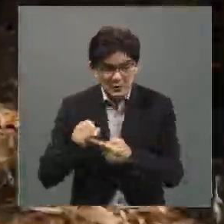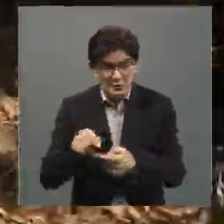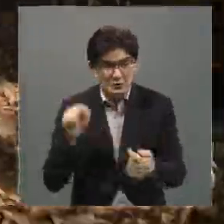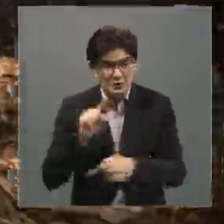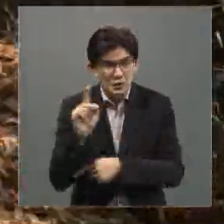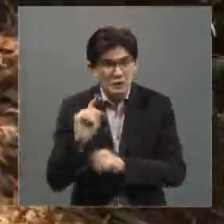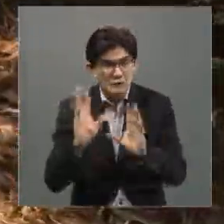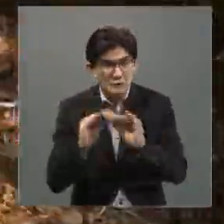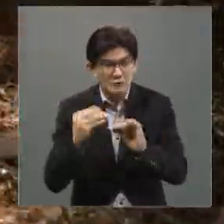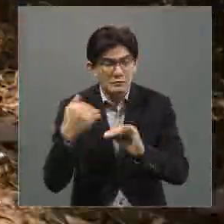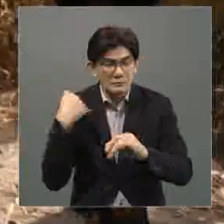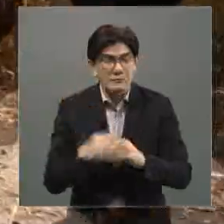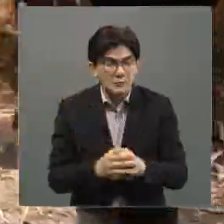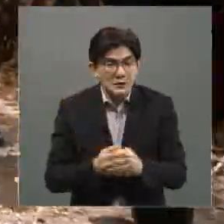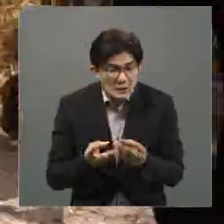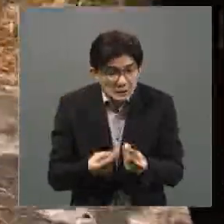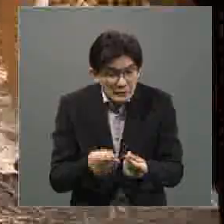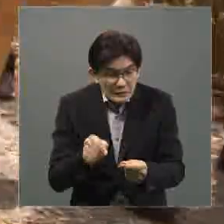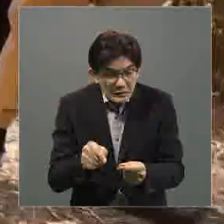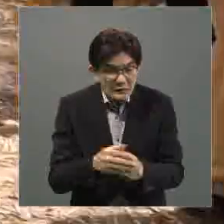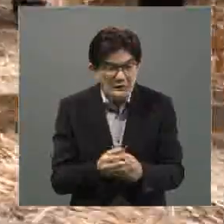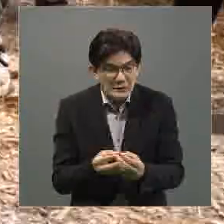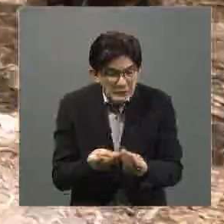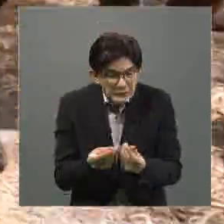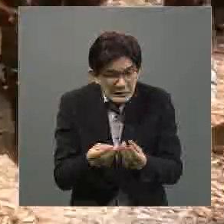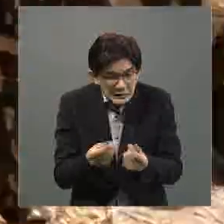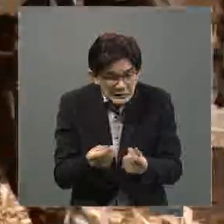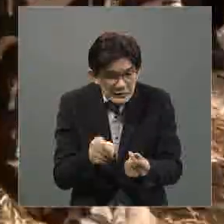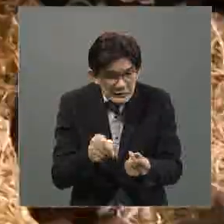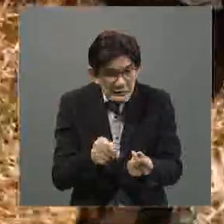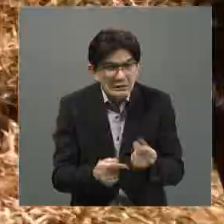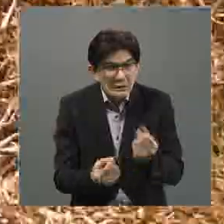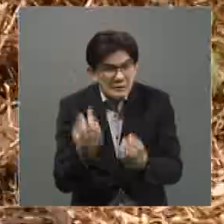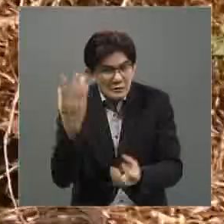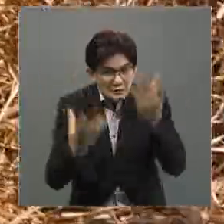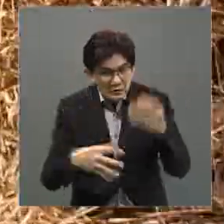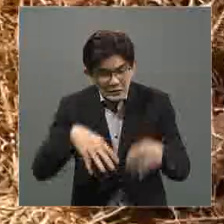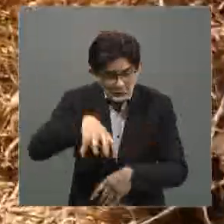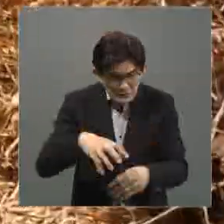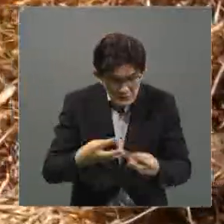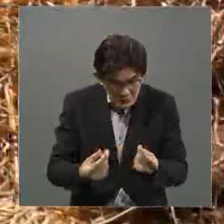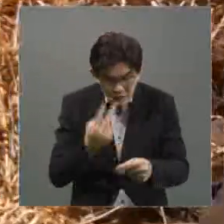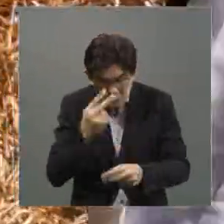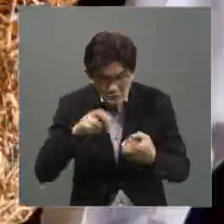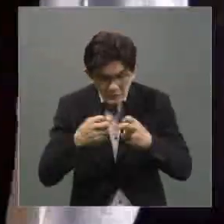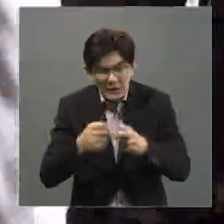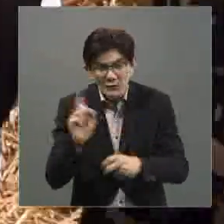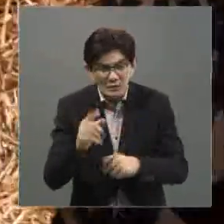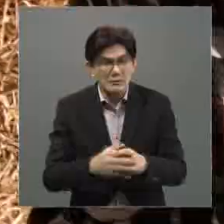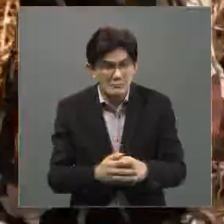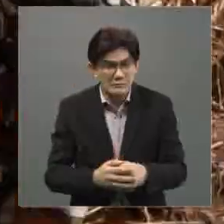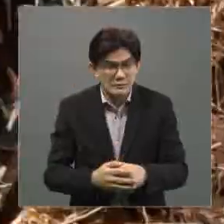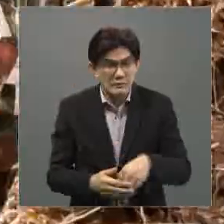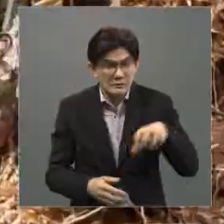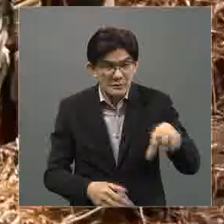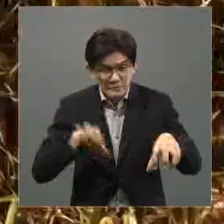ายทีนี้เขาขอไปดูเนื้อที่อุทยานอย่างละเอียดเลยนะว่ามันมีปัญหาตรงไหนอย่างไรบ้างเพราะฉะนั้นยืนยันว่าทั้ง2หน่วยงาน